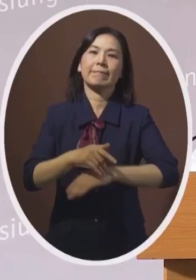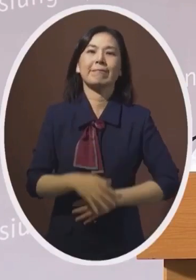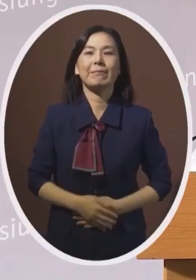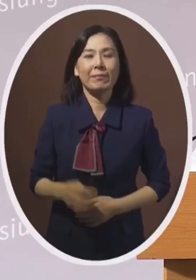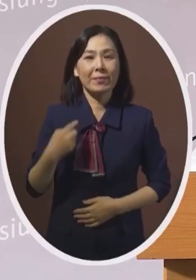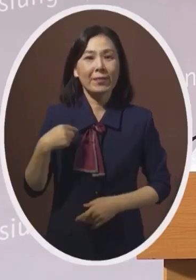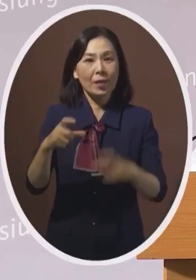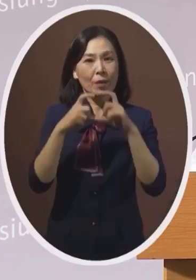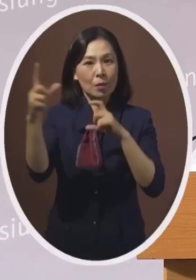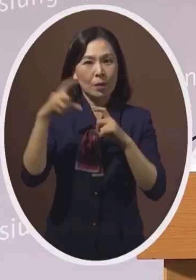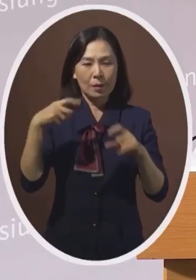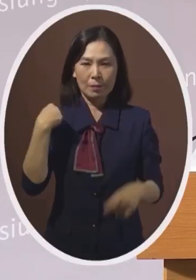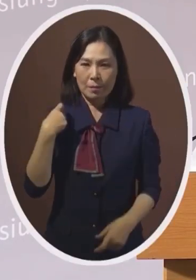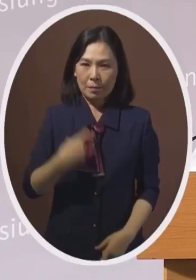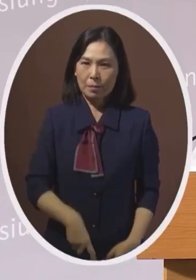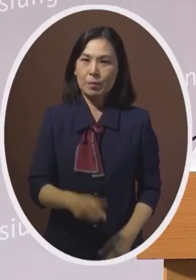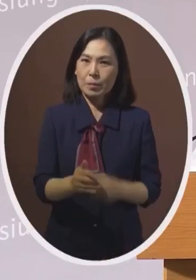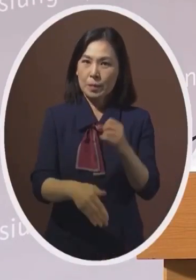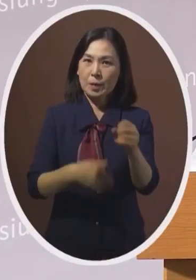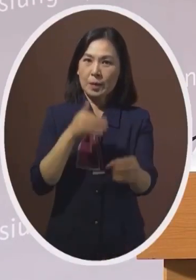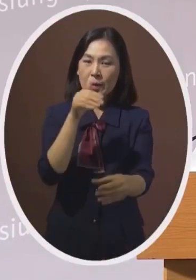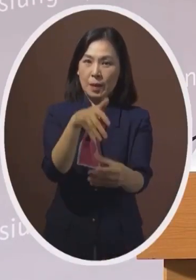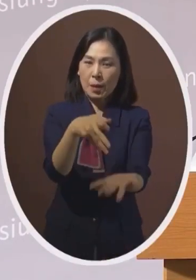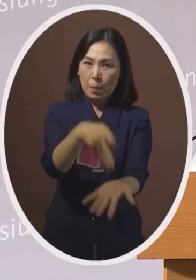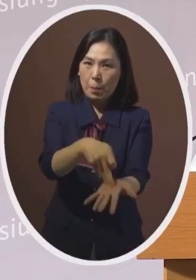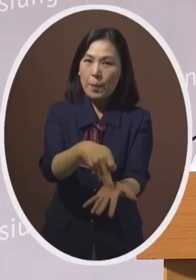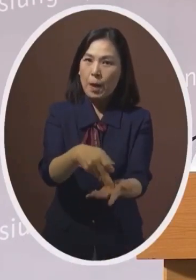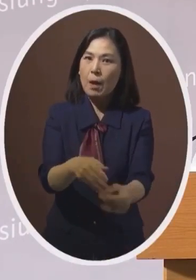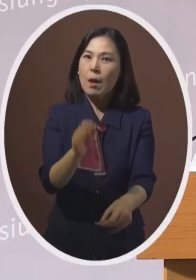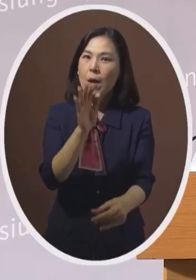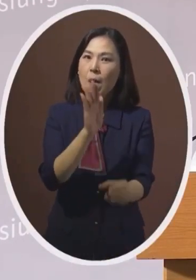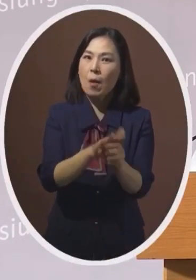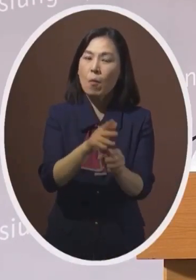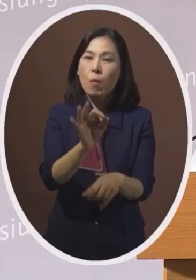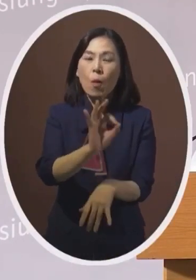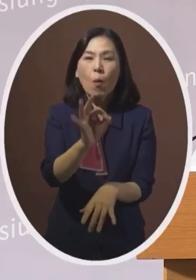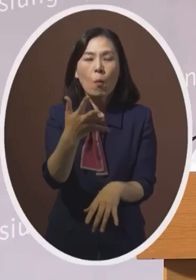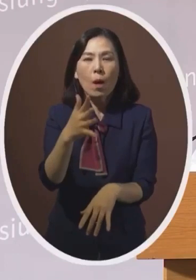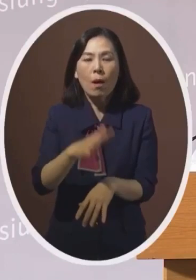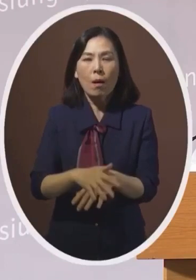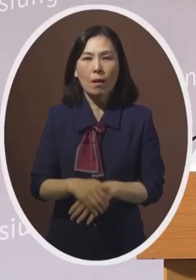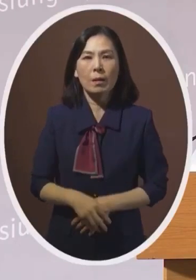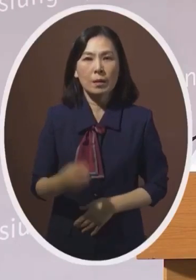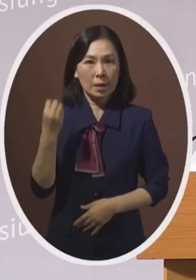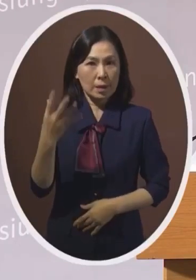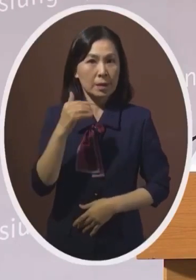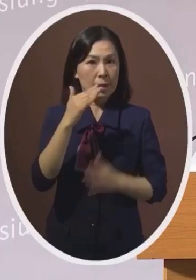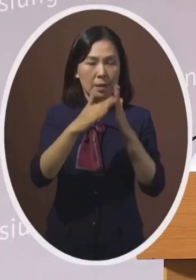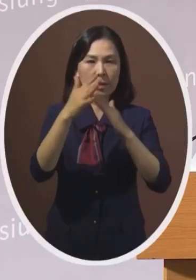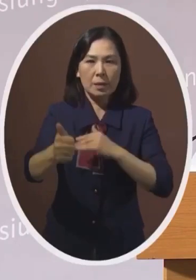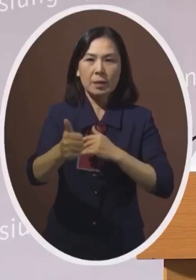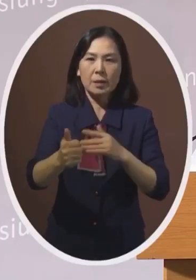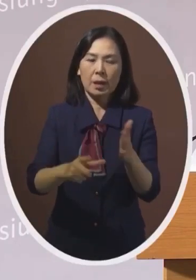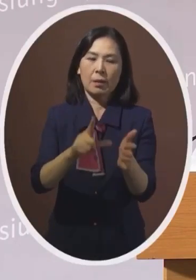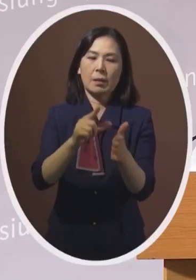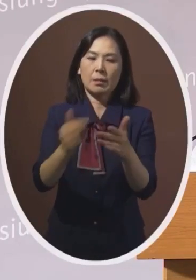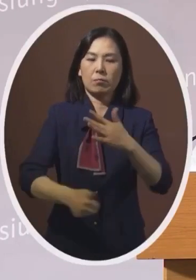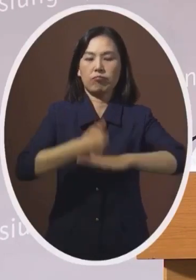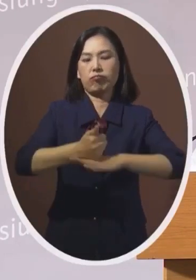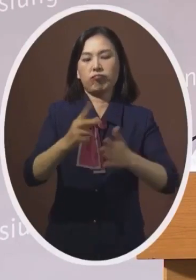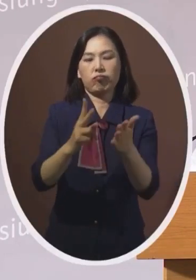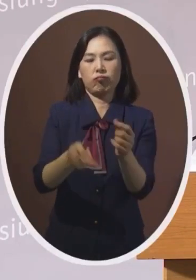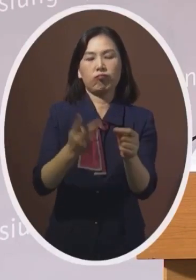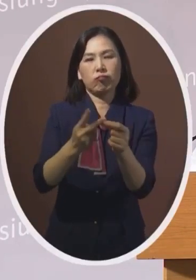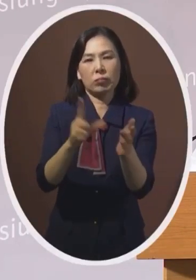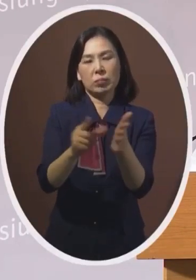这次回来参加市长的补选，有一个很重要的，就是说新市长他的任期其实只有2年，所以新